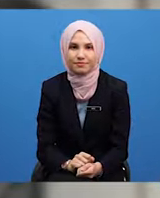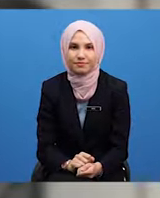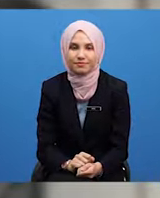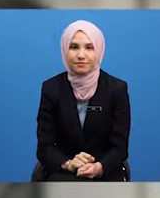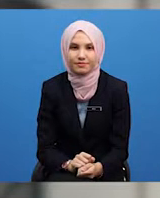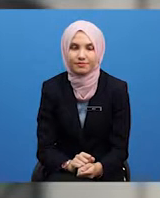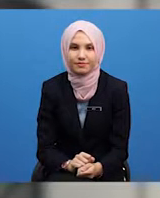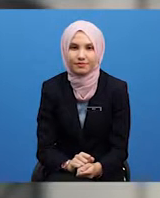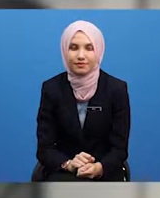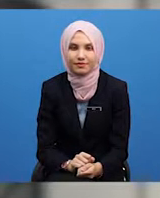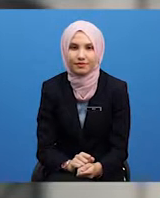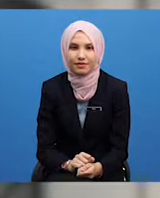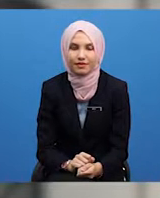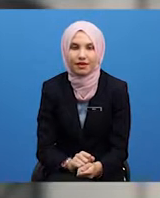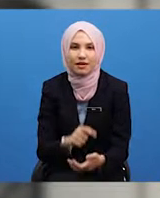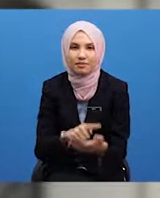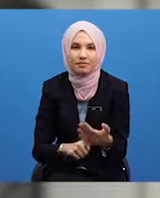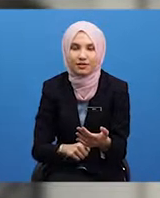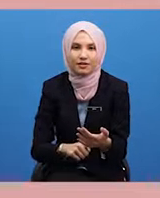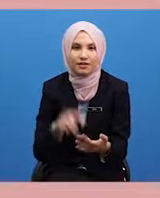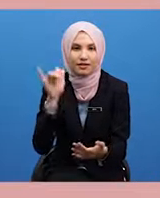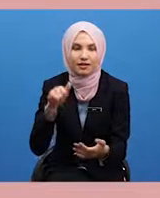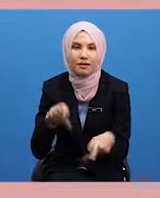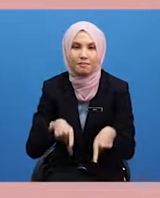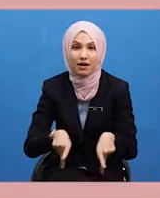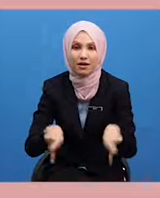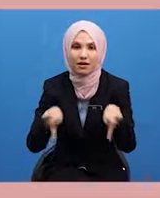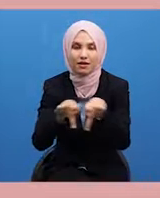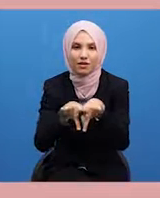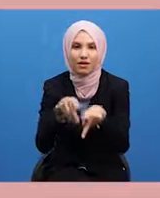Standard pembelajaran yang perlu anda kuasai ialah